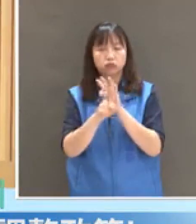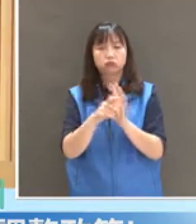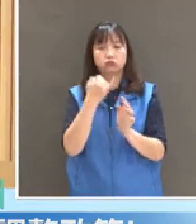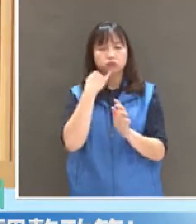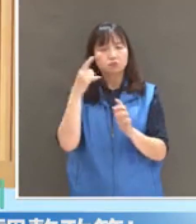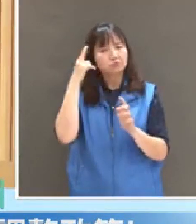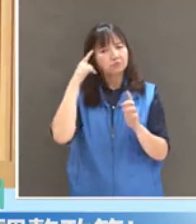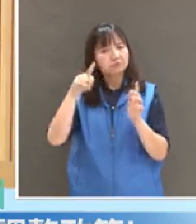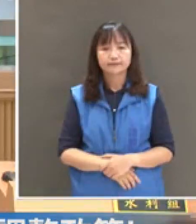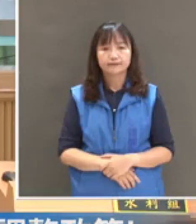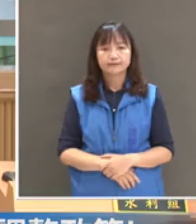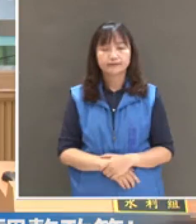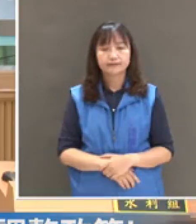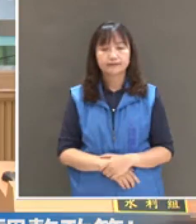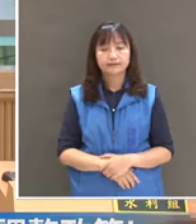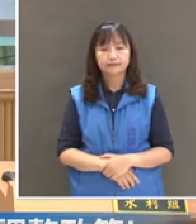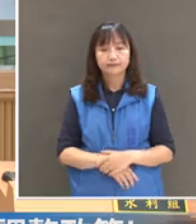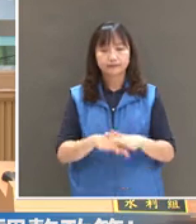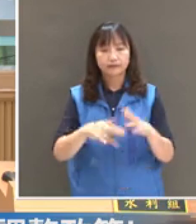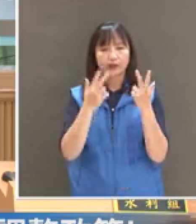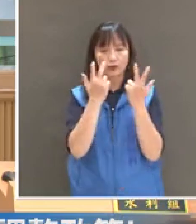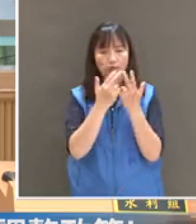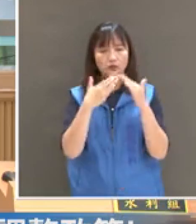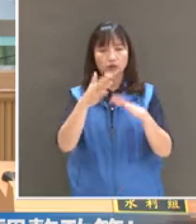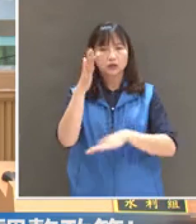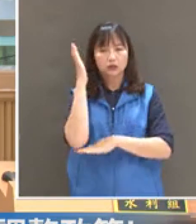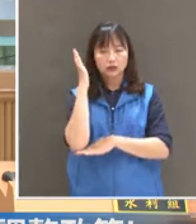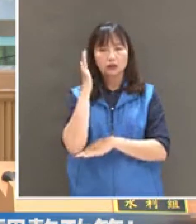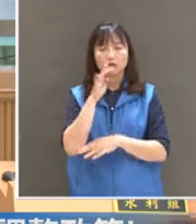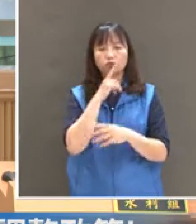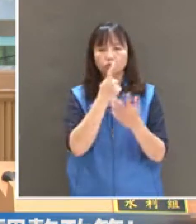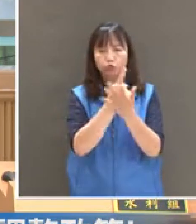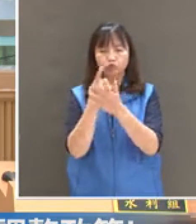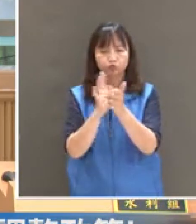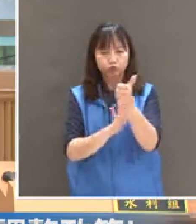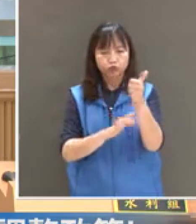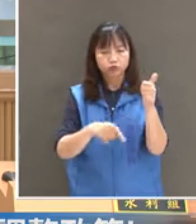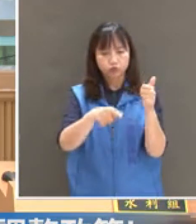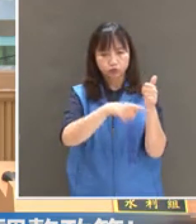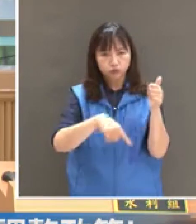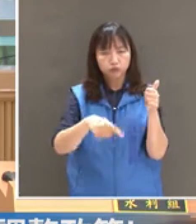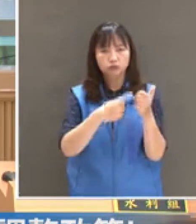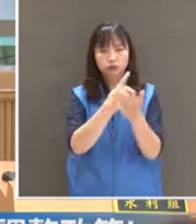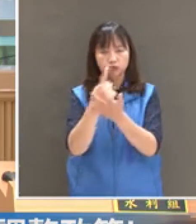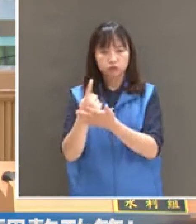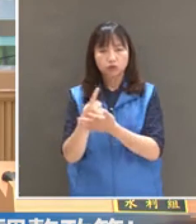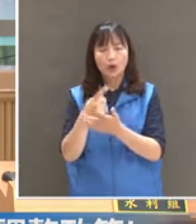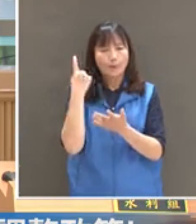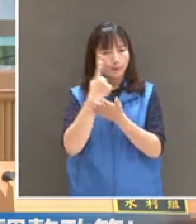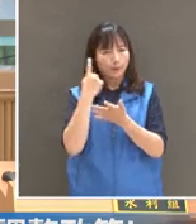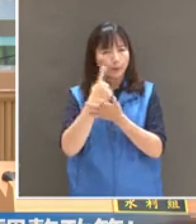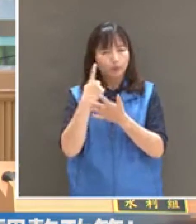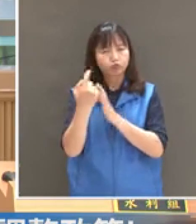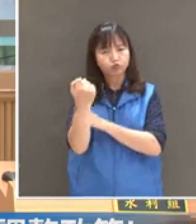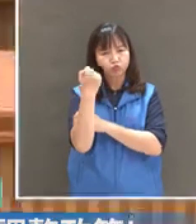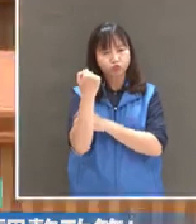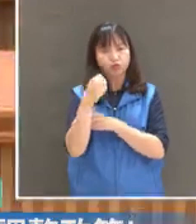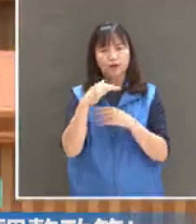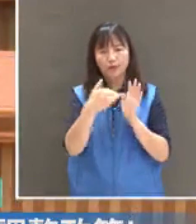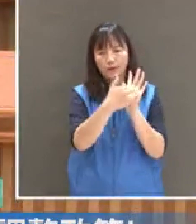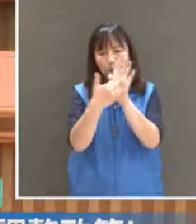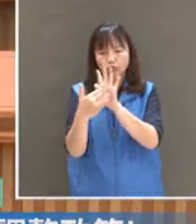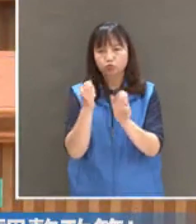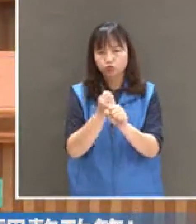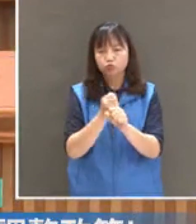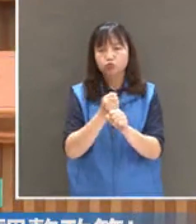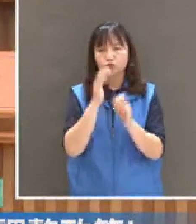应他这样子的说法呢？ 我们新北市政府所有的每个同仁还有每个人，其实每天都在努力做好防疫的工